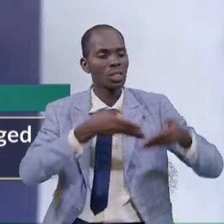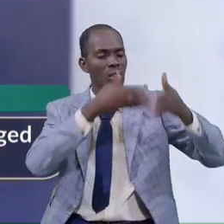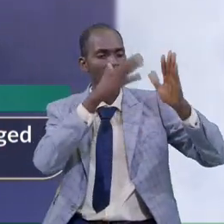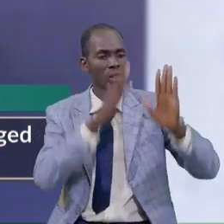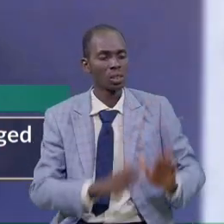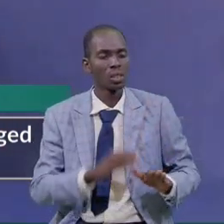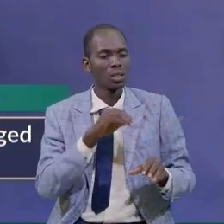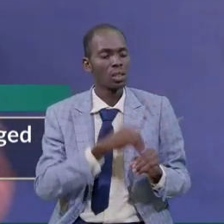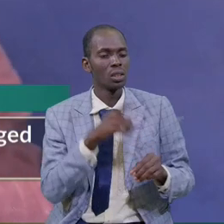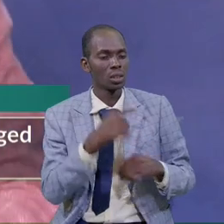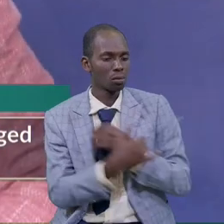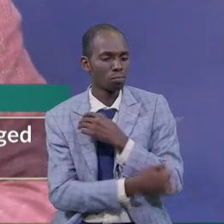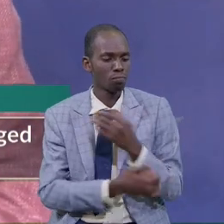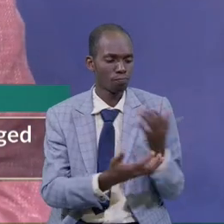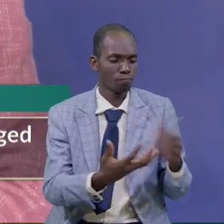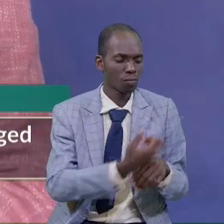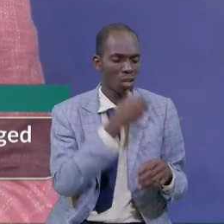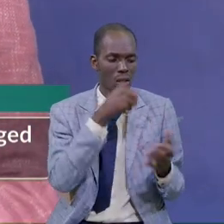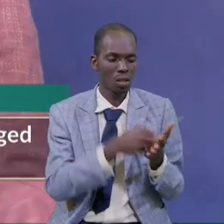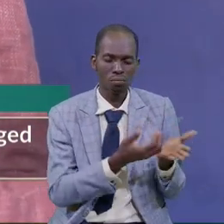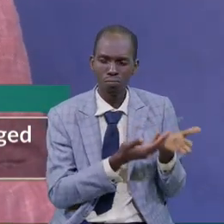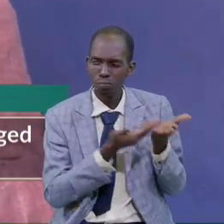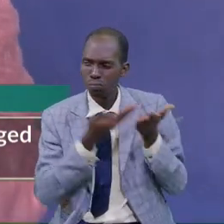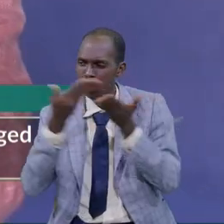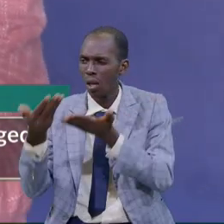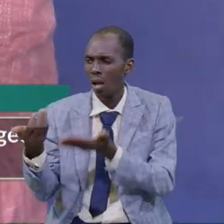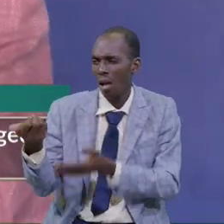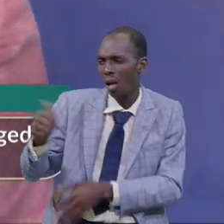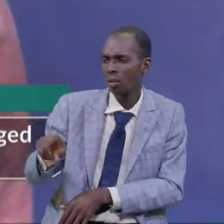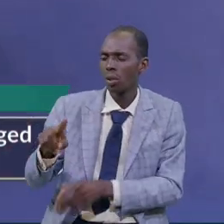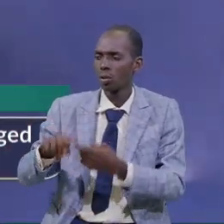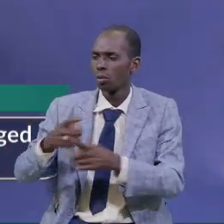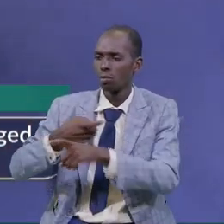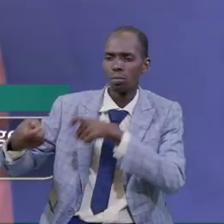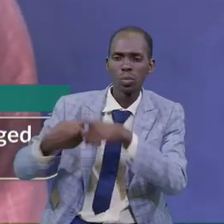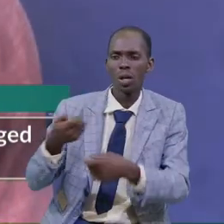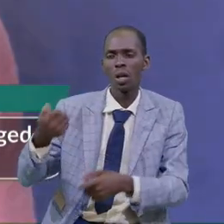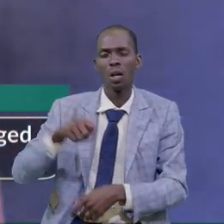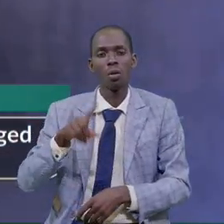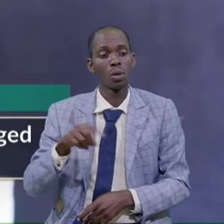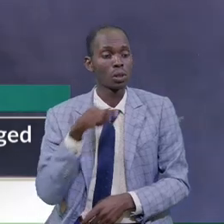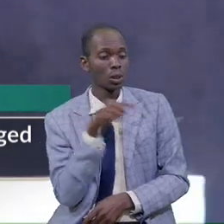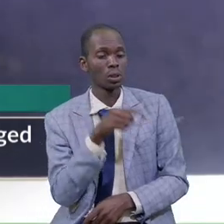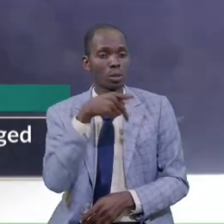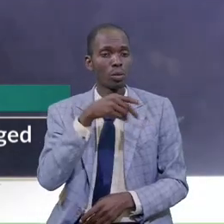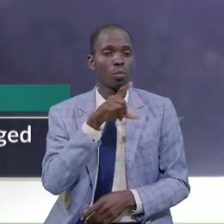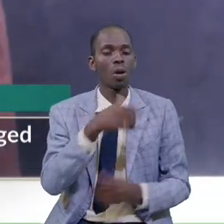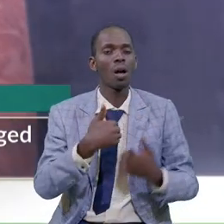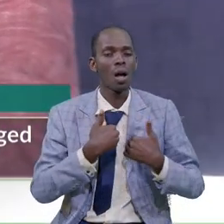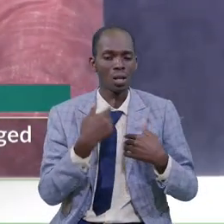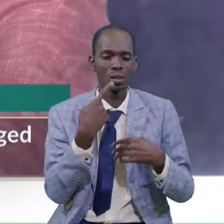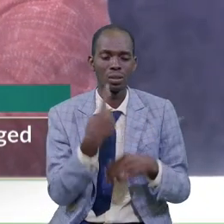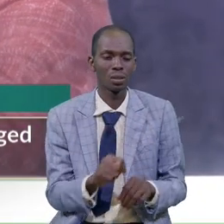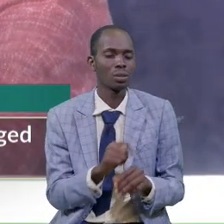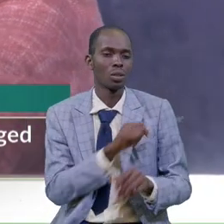du pays et aller partout et persécuter qui que ce soit. Il avait l'autorité. Il n'avait pas une